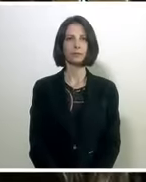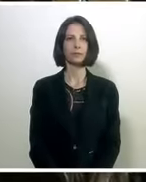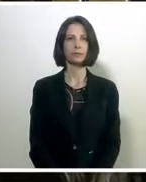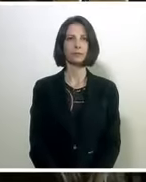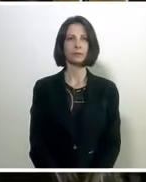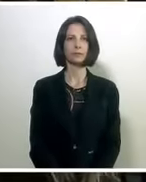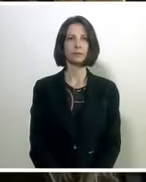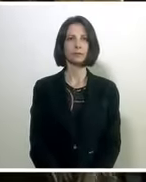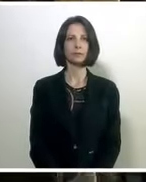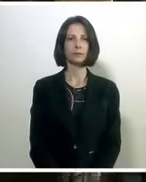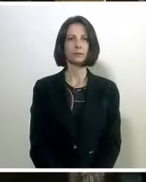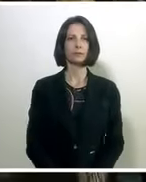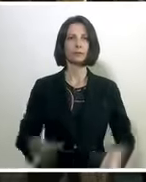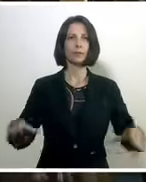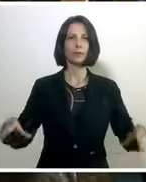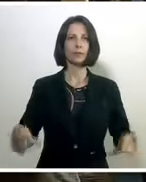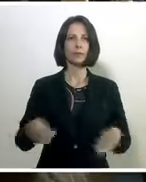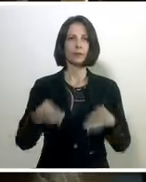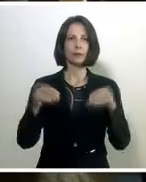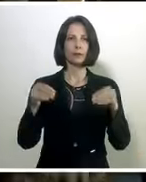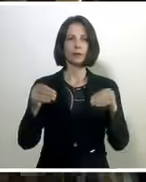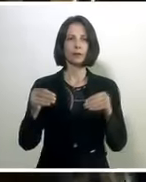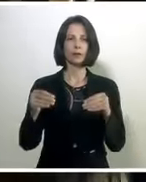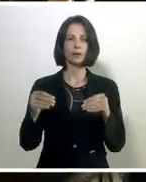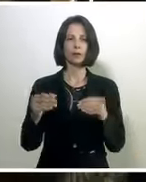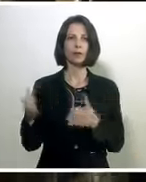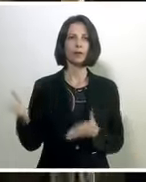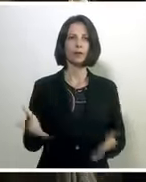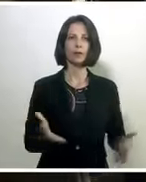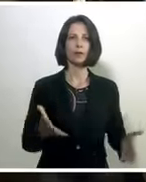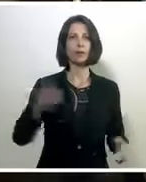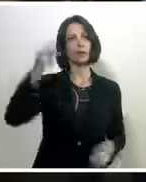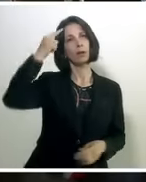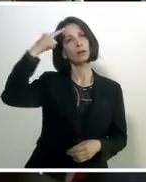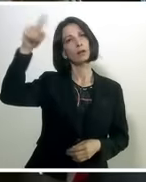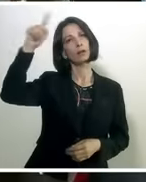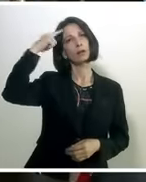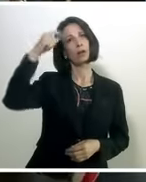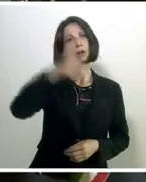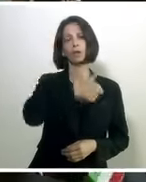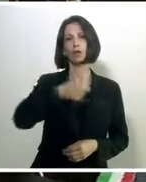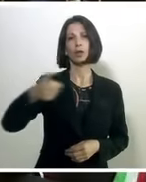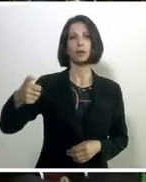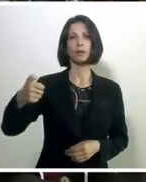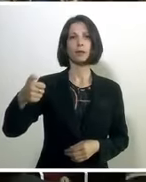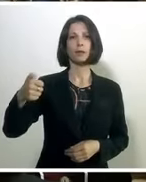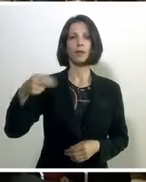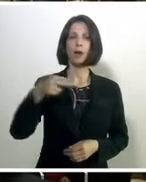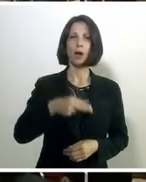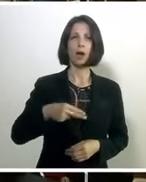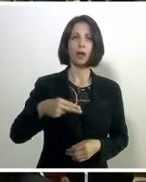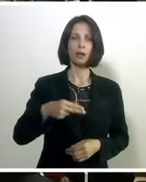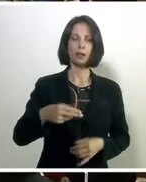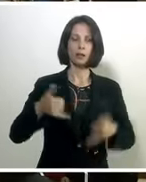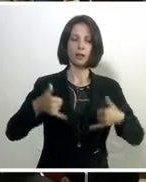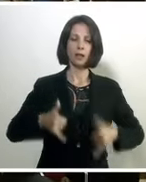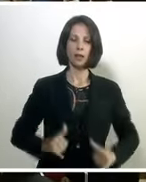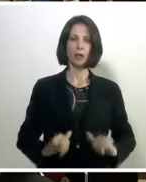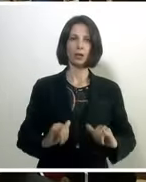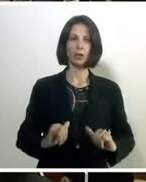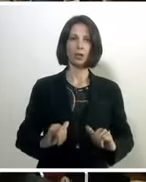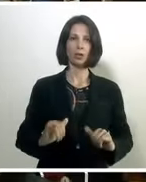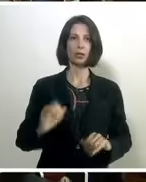a inizio la cerimonia di commemorazione per Il centenario della nascita dell'onorevole Enrico